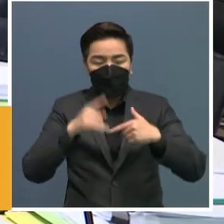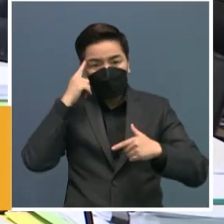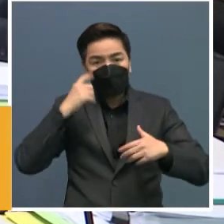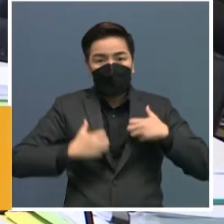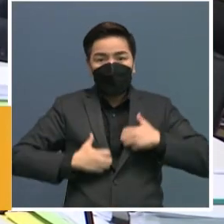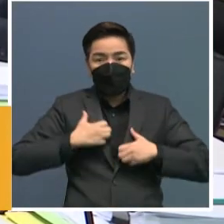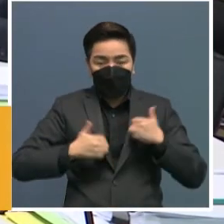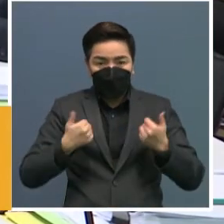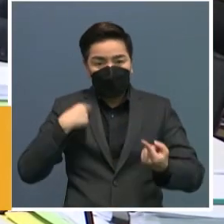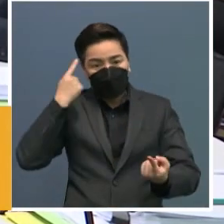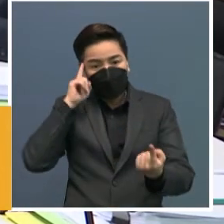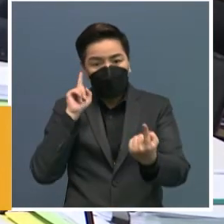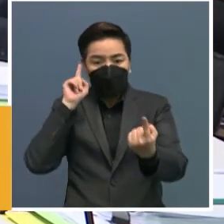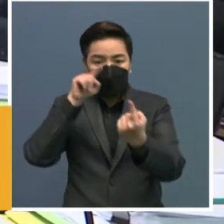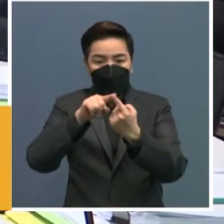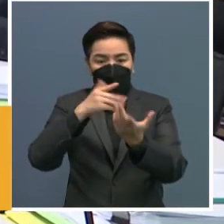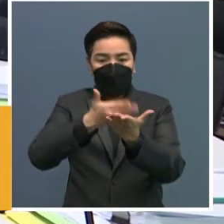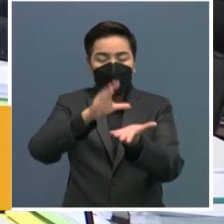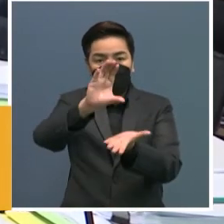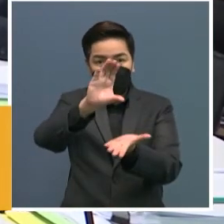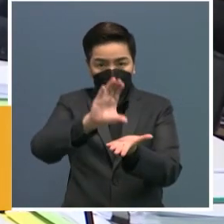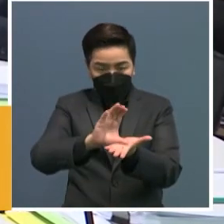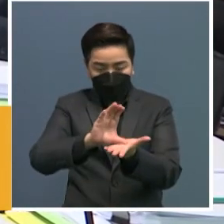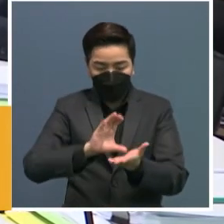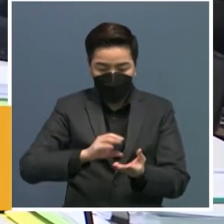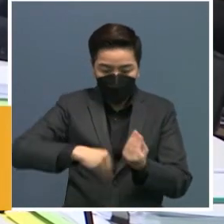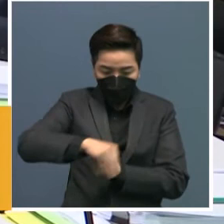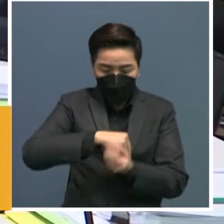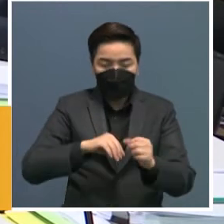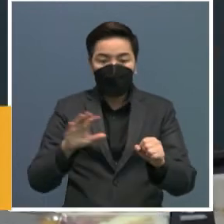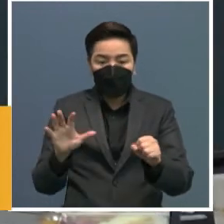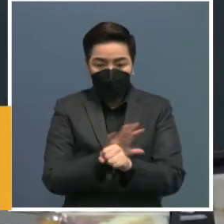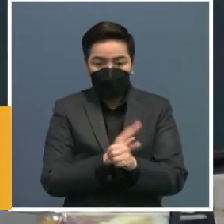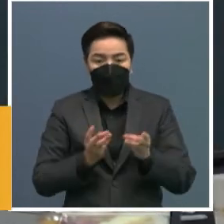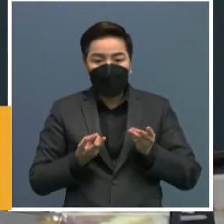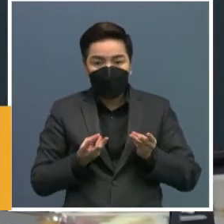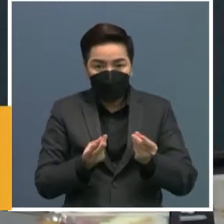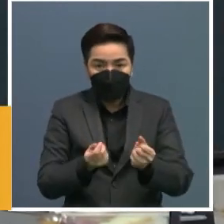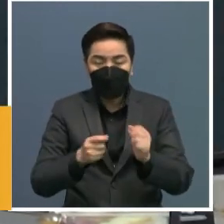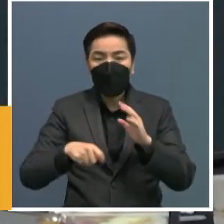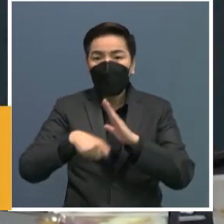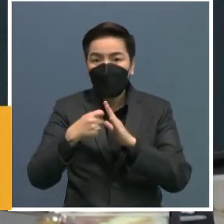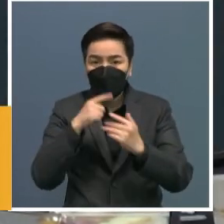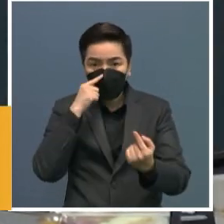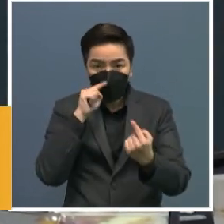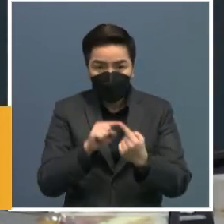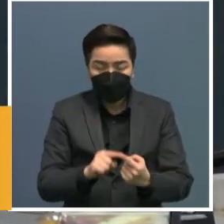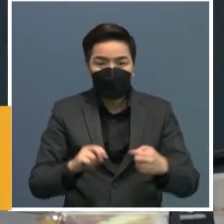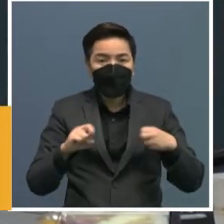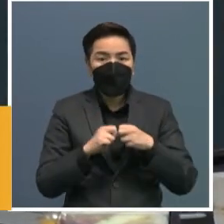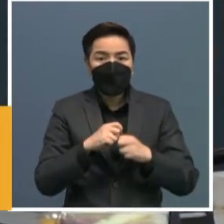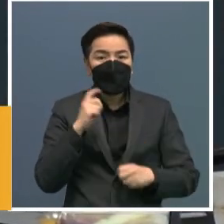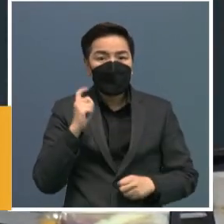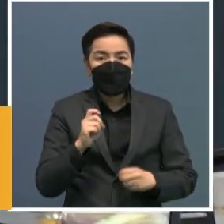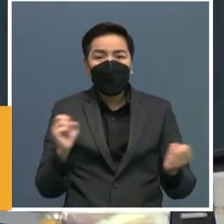เดือดร้อนเนี่ยจะได้เข้าถึงเงินทุนเพื่อที่จะไปหมุนเวียนในธุรกิจได้อย่างทั่วถึงแล้วก็รวดเร็วทันเหตุการณ์จะได้ไม่ต้องเกิดความ